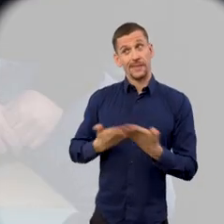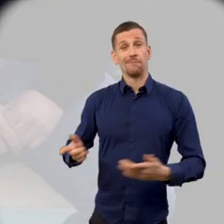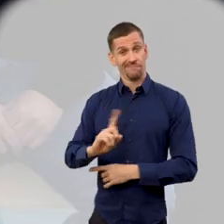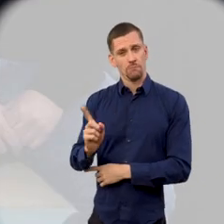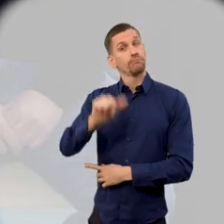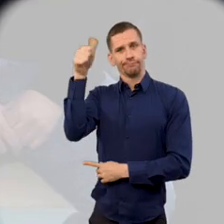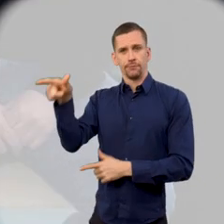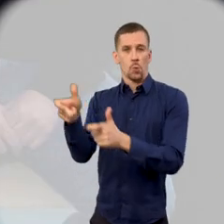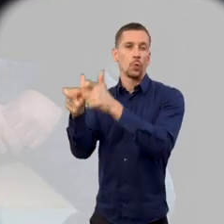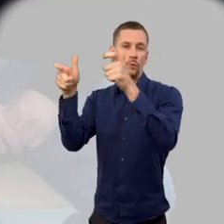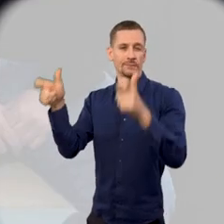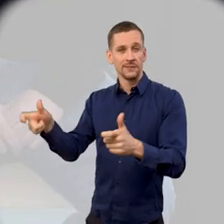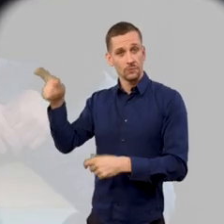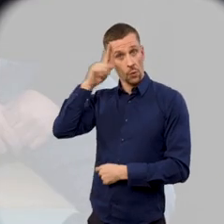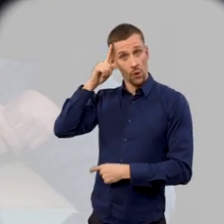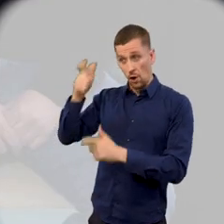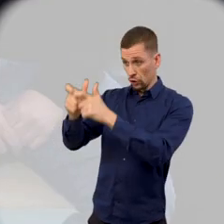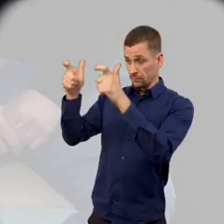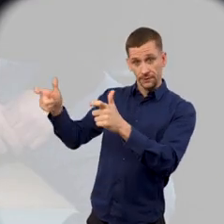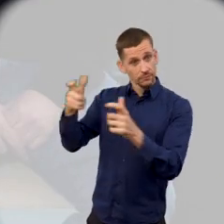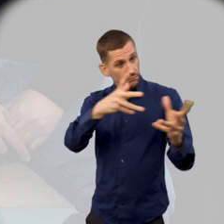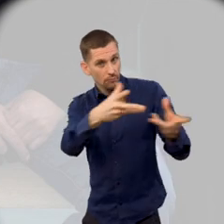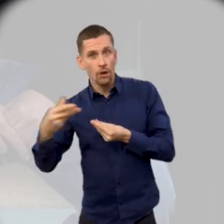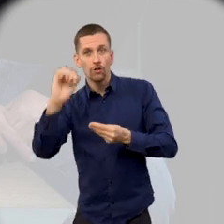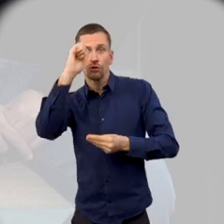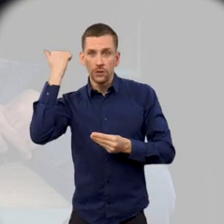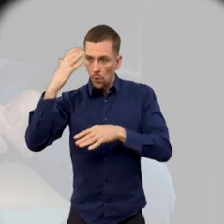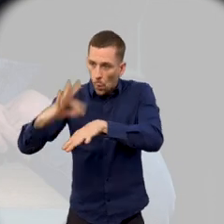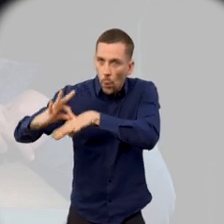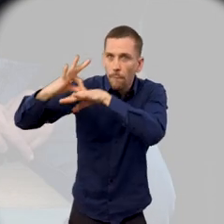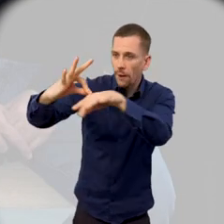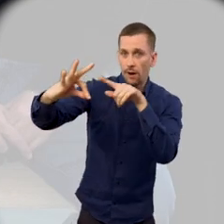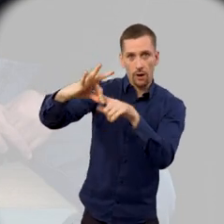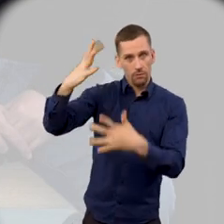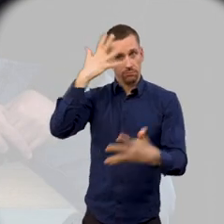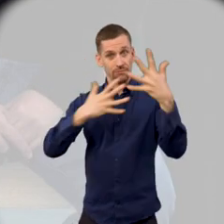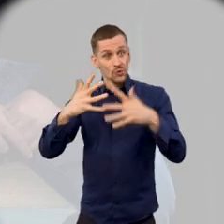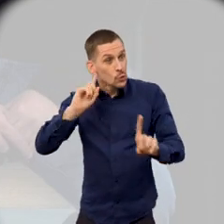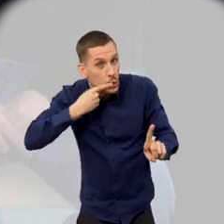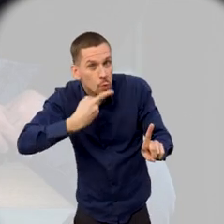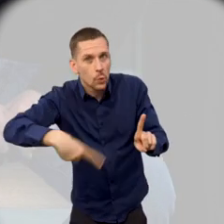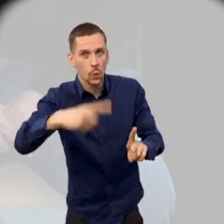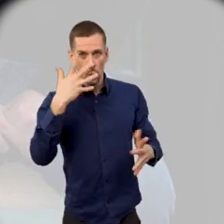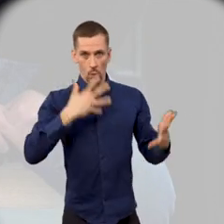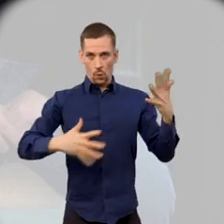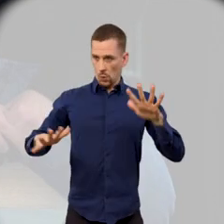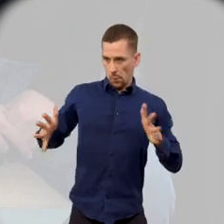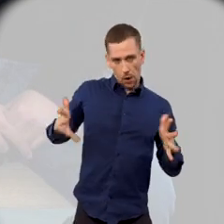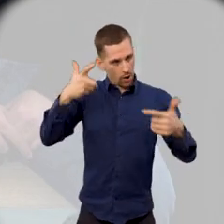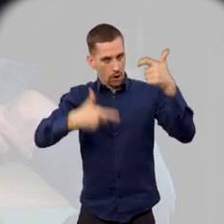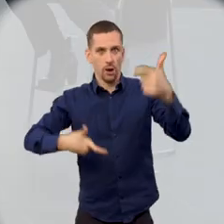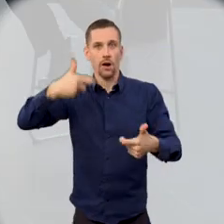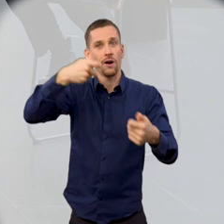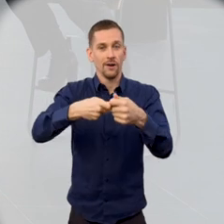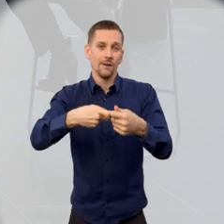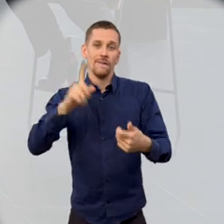les entreprises. Donc du coup, en fait, c'est surtout les entreprises qu'on va accompagner. Enfin, on dit de manière assez rigolote parce que souvent dans la rencontre, les personnes